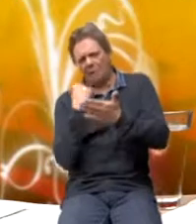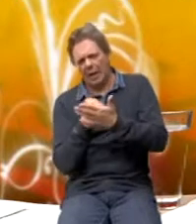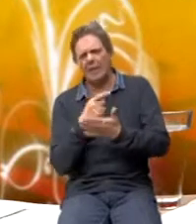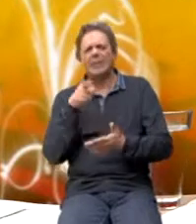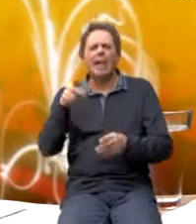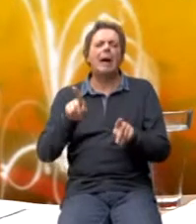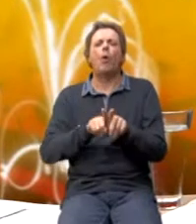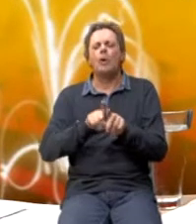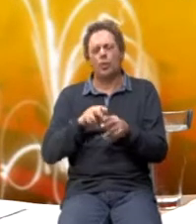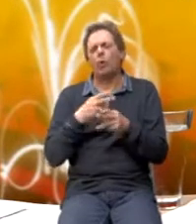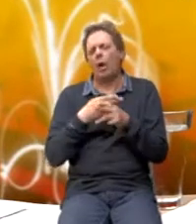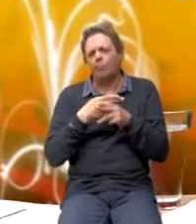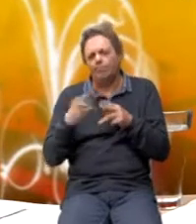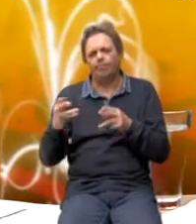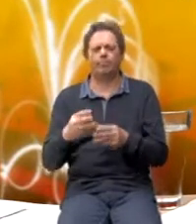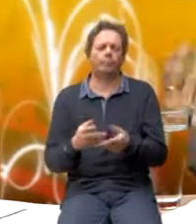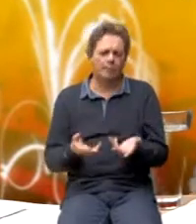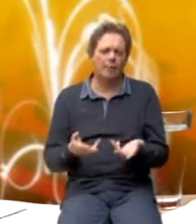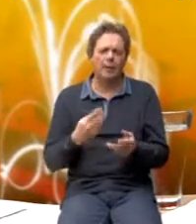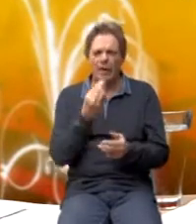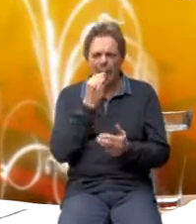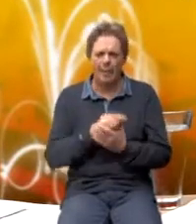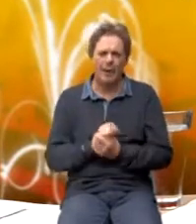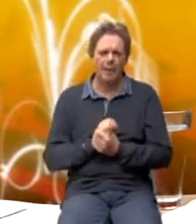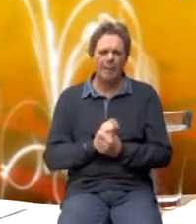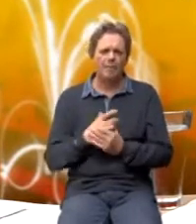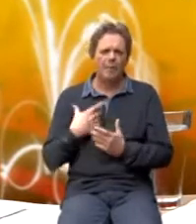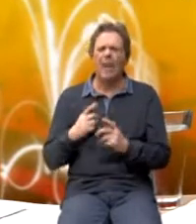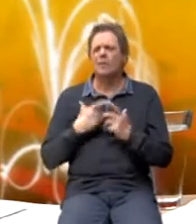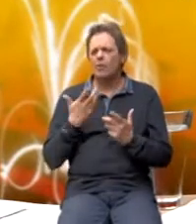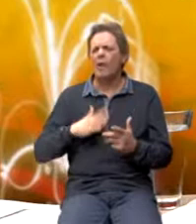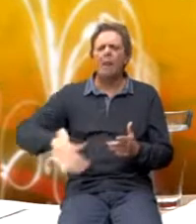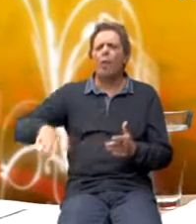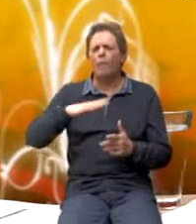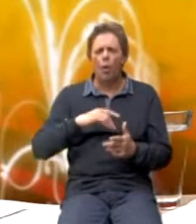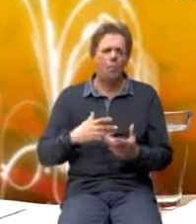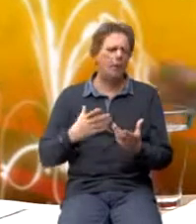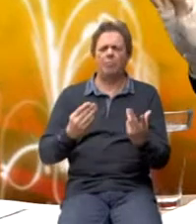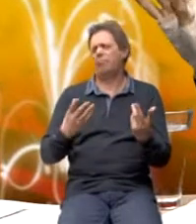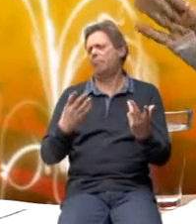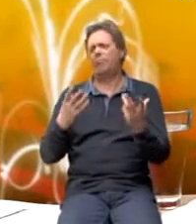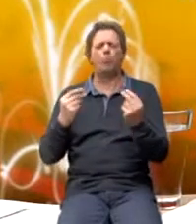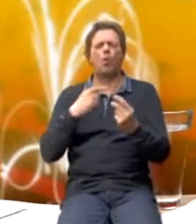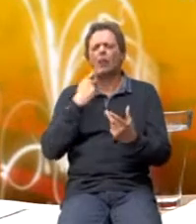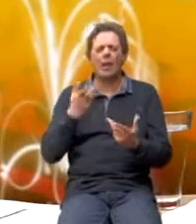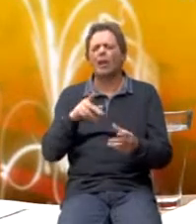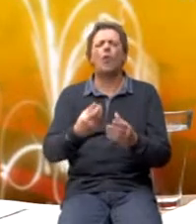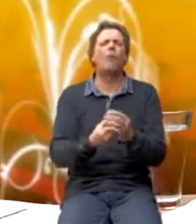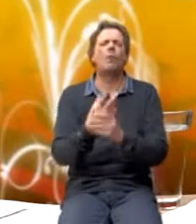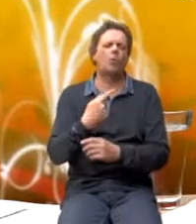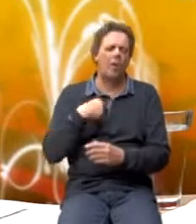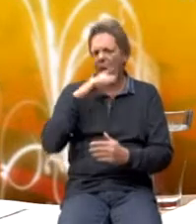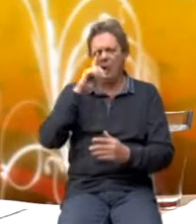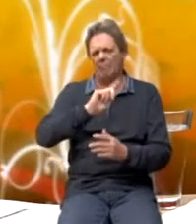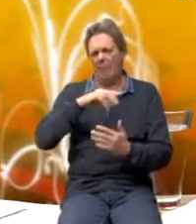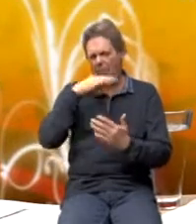tamo ekološki uzgojena hrana. Ima zemalja gdje ja sam živjela po cijeloj Europi kojima uopće ne vjerujem da ekološki uzgajaju, hvala Bogu, ali oni